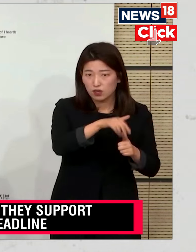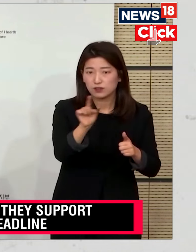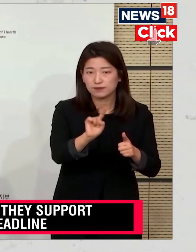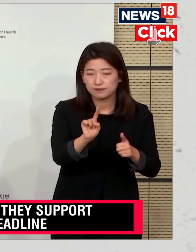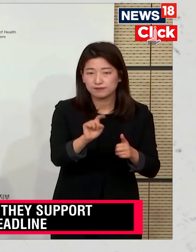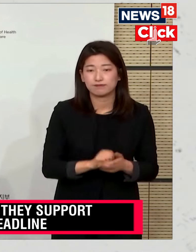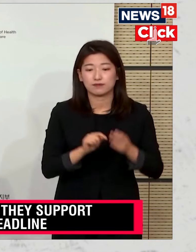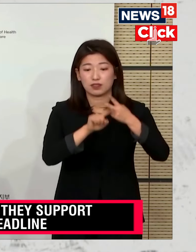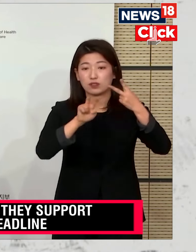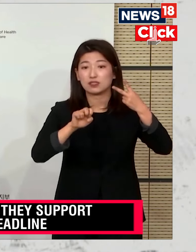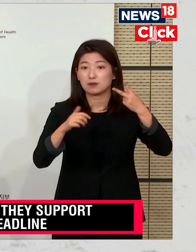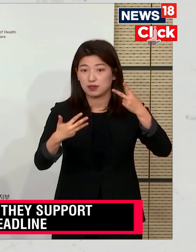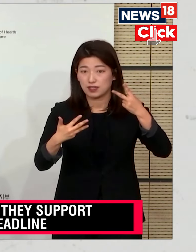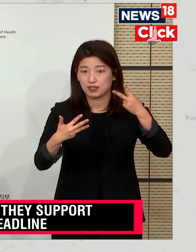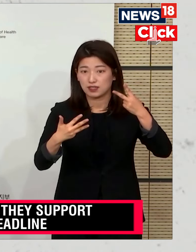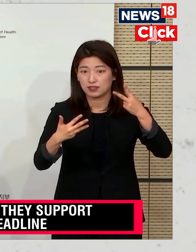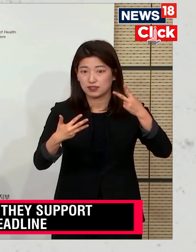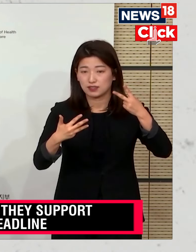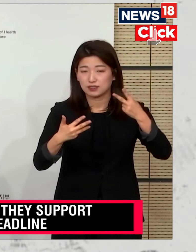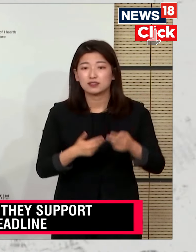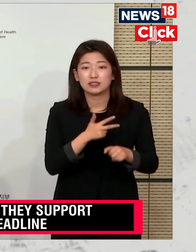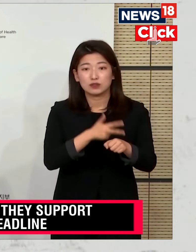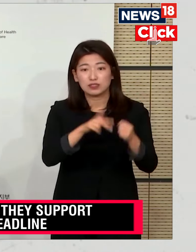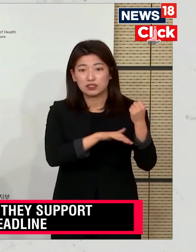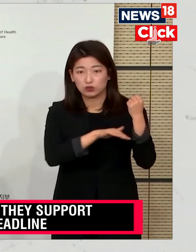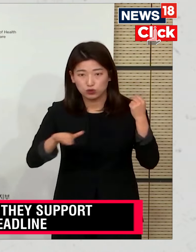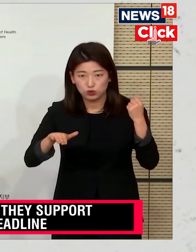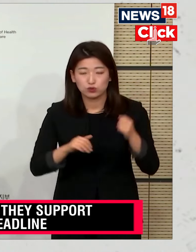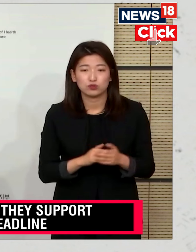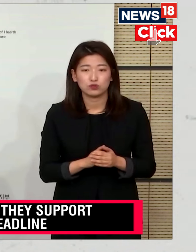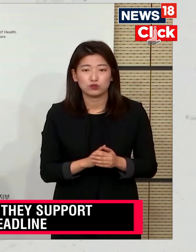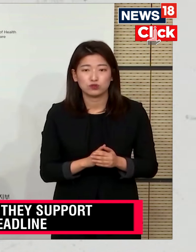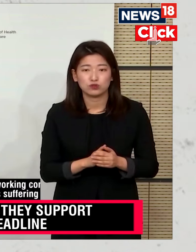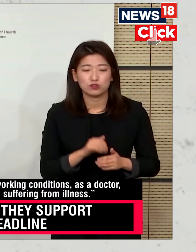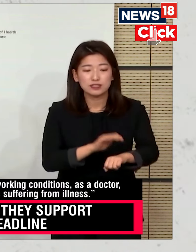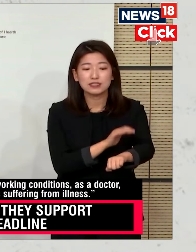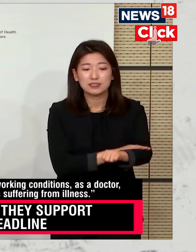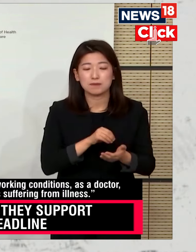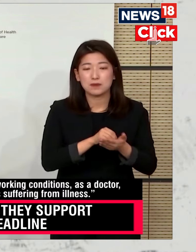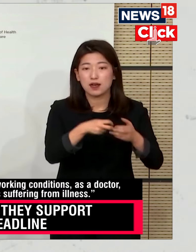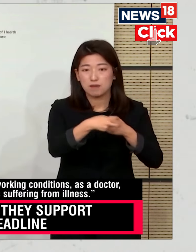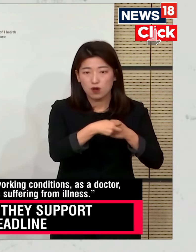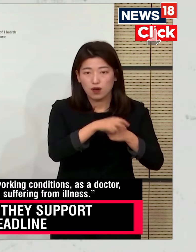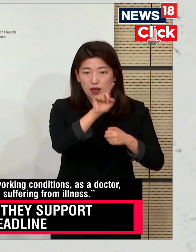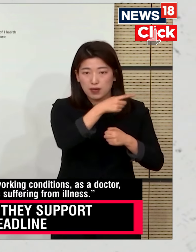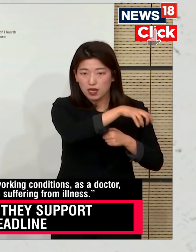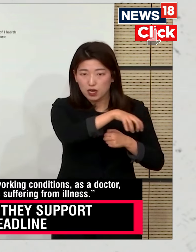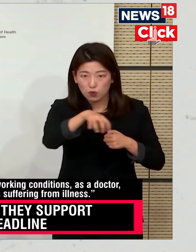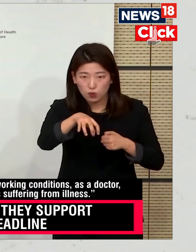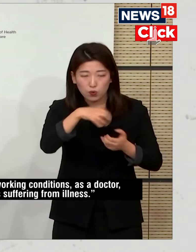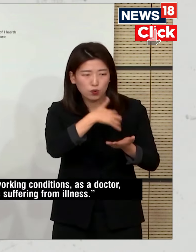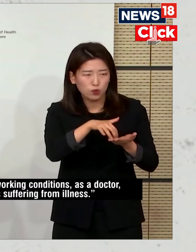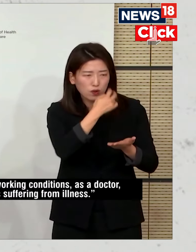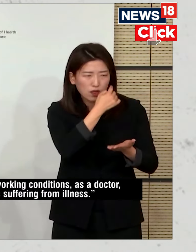2월 28일 19시 기준 100개 수련병원에 대한 점검 결과 사직서 제출자는 소속 전공의의